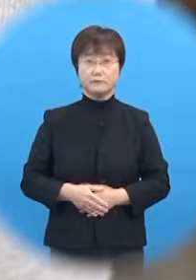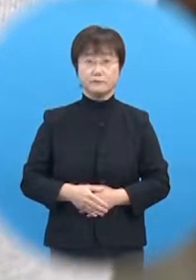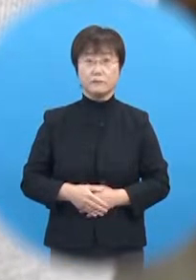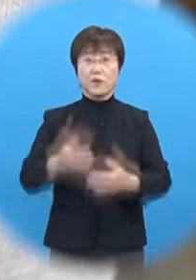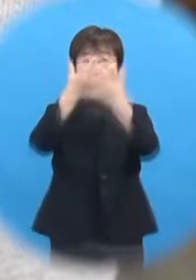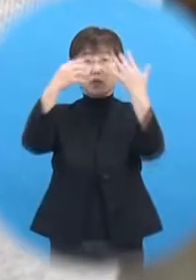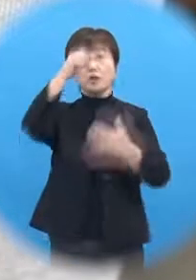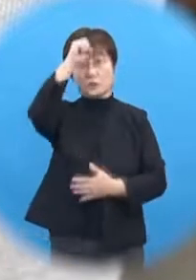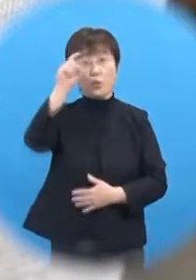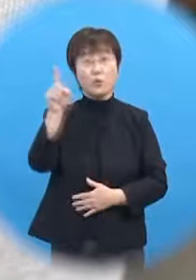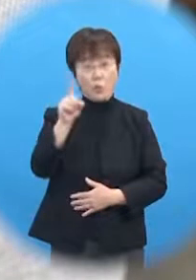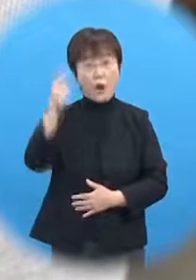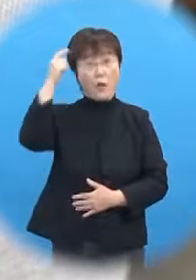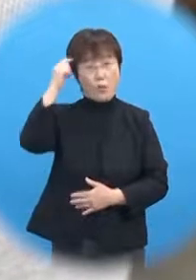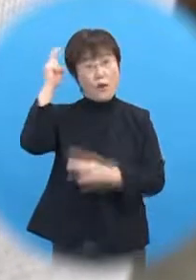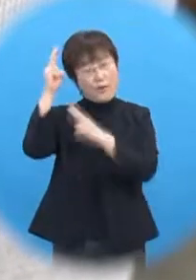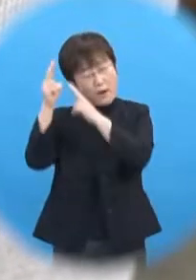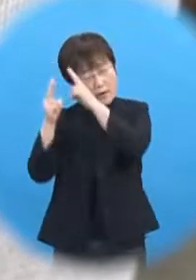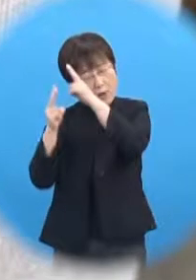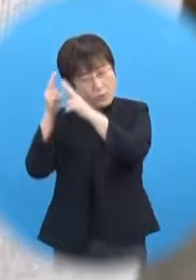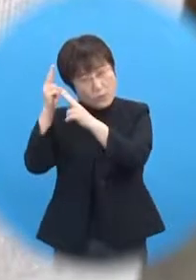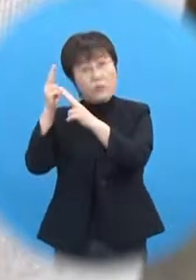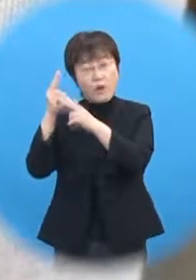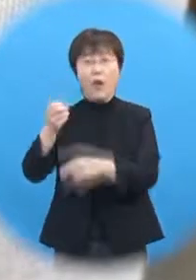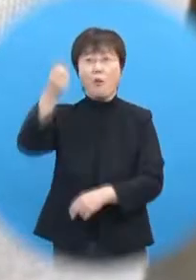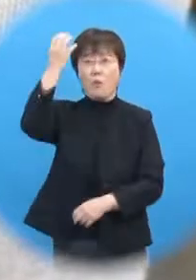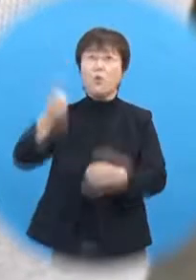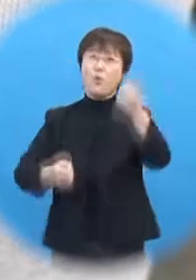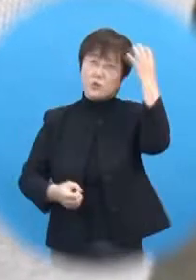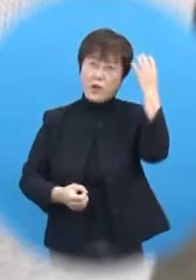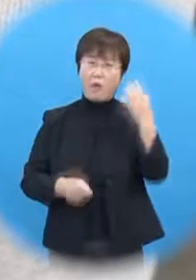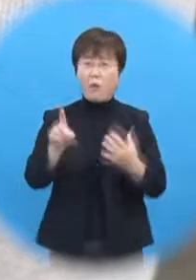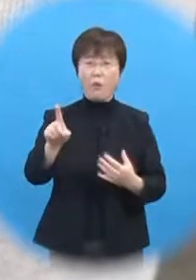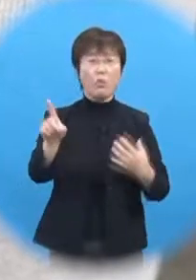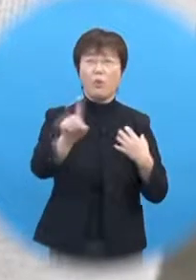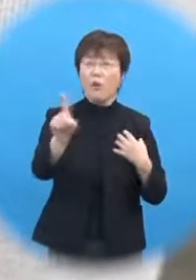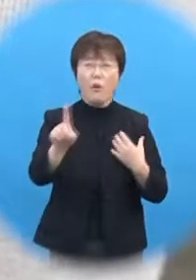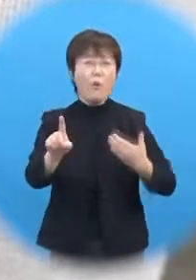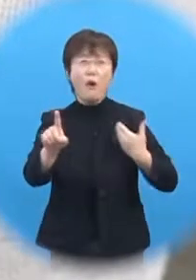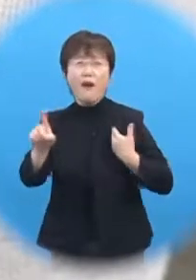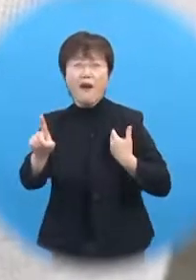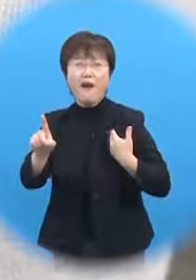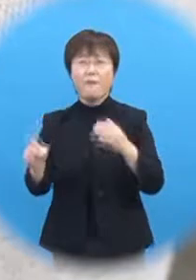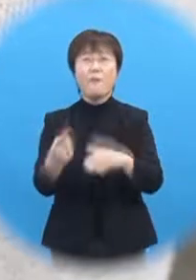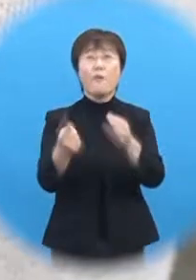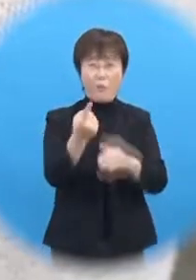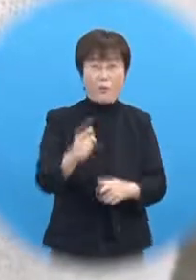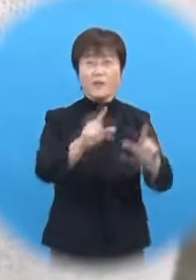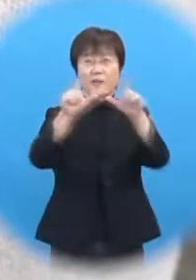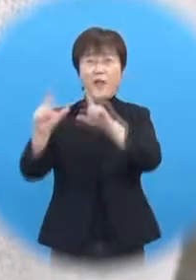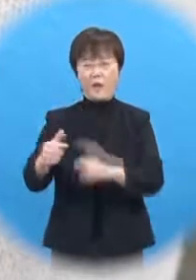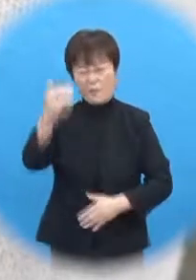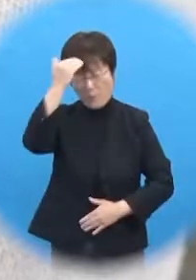認知症とは脳の働きが悪くなることで物忘れや理解力の低下などが起こり、生活